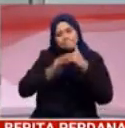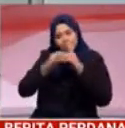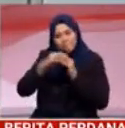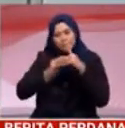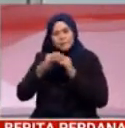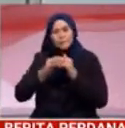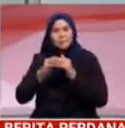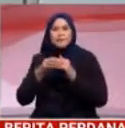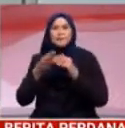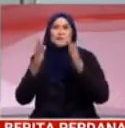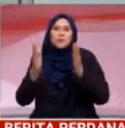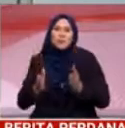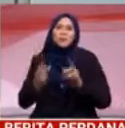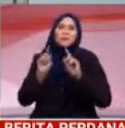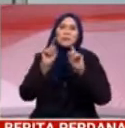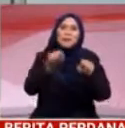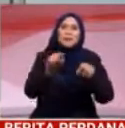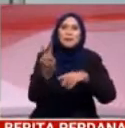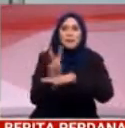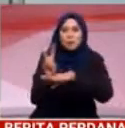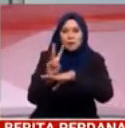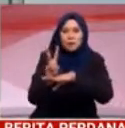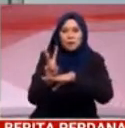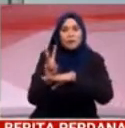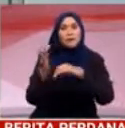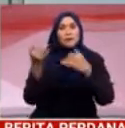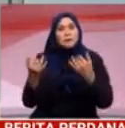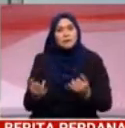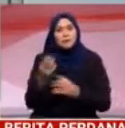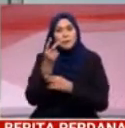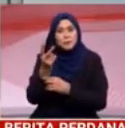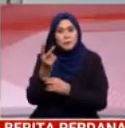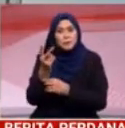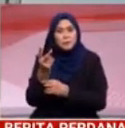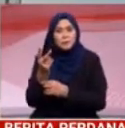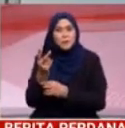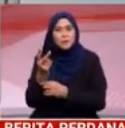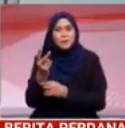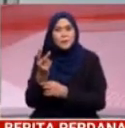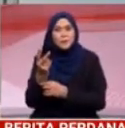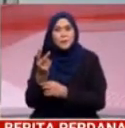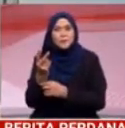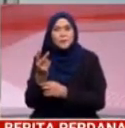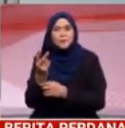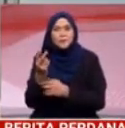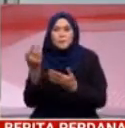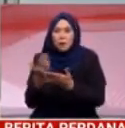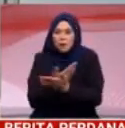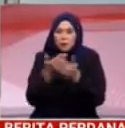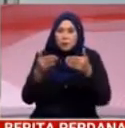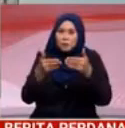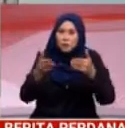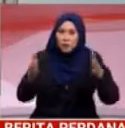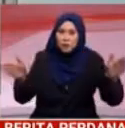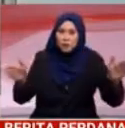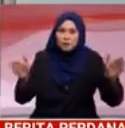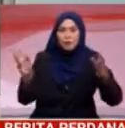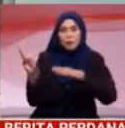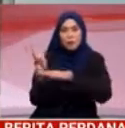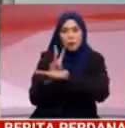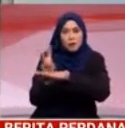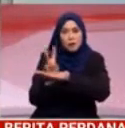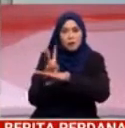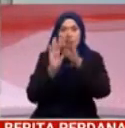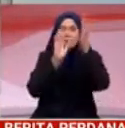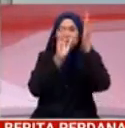itu sendiri untuk pergi ke pawagam. Dan apa kita dapat lihat sekarang ini, kita baru nak buka pawagam semula dan